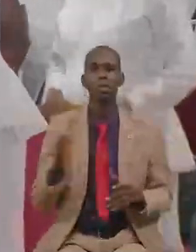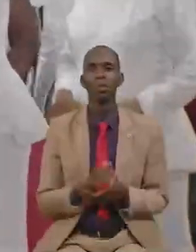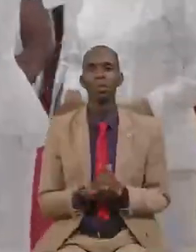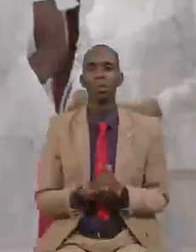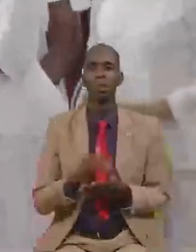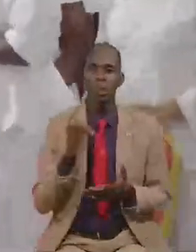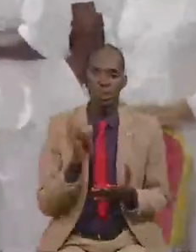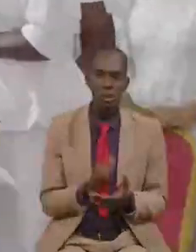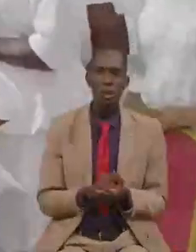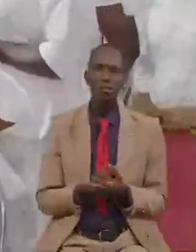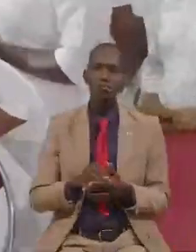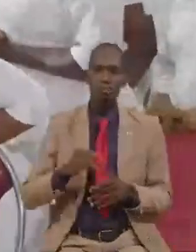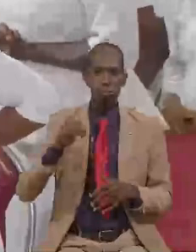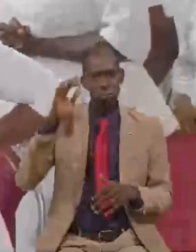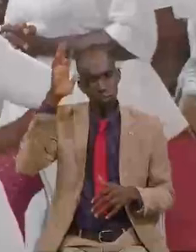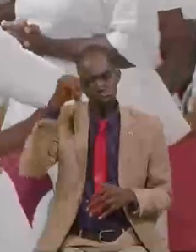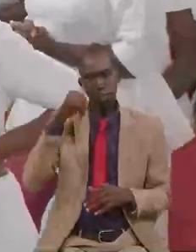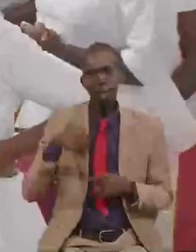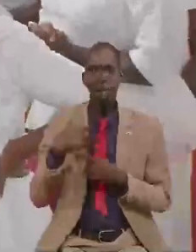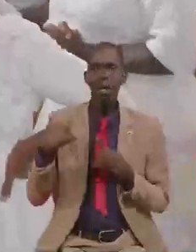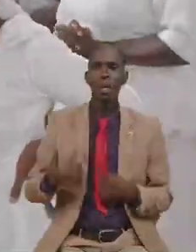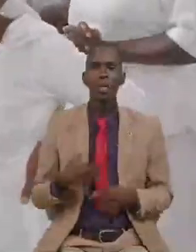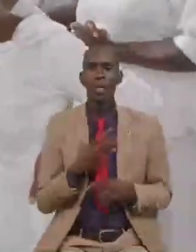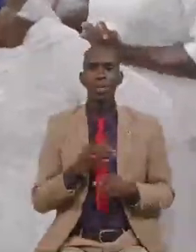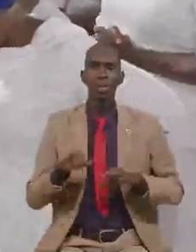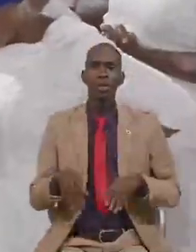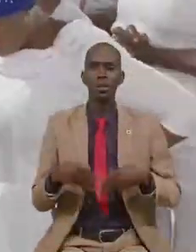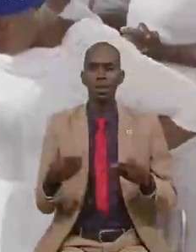ce cœur de pierre et te donne